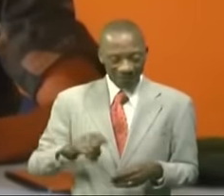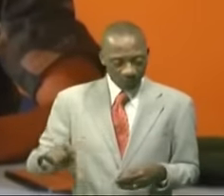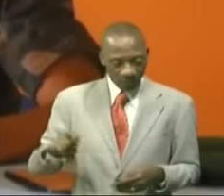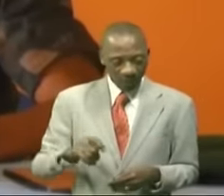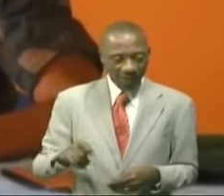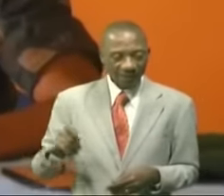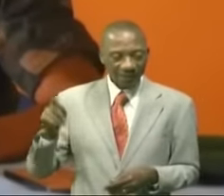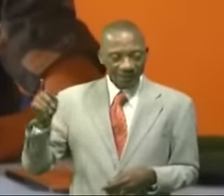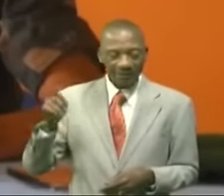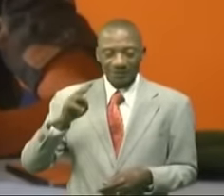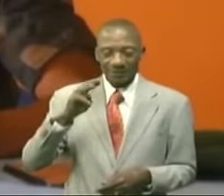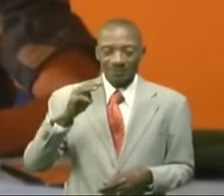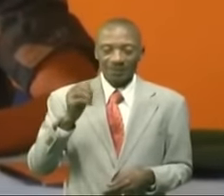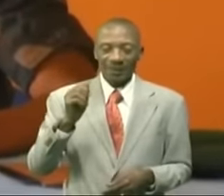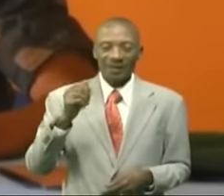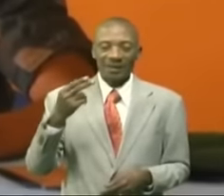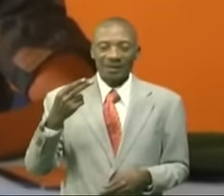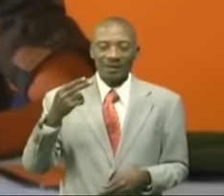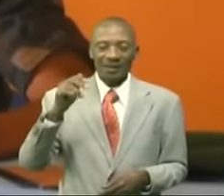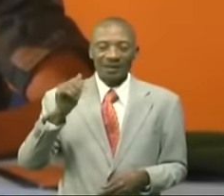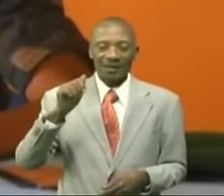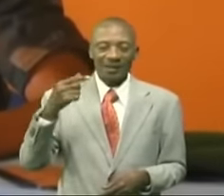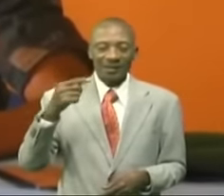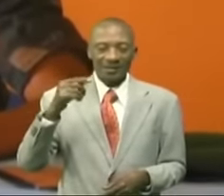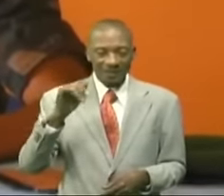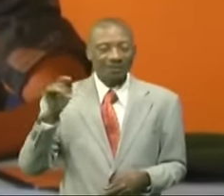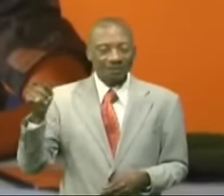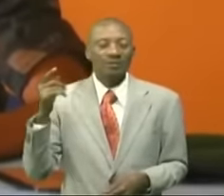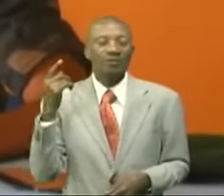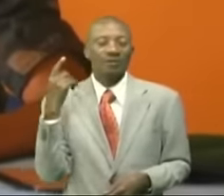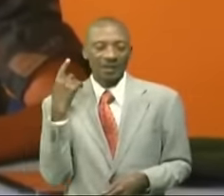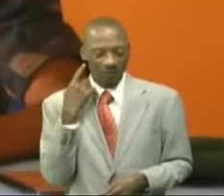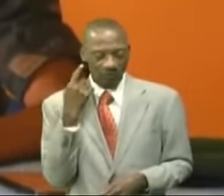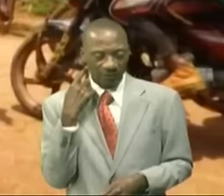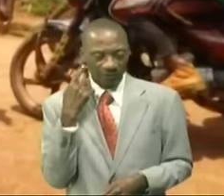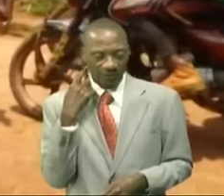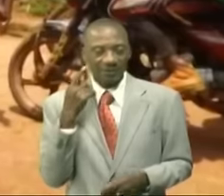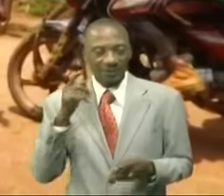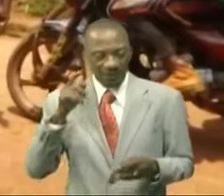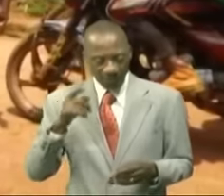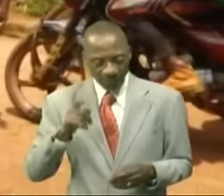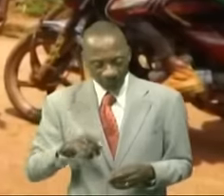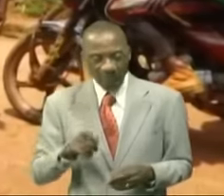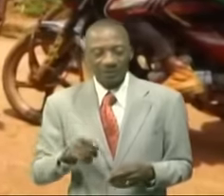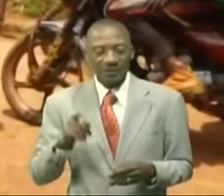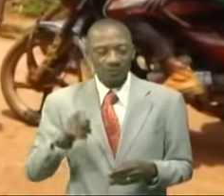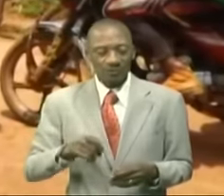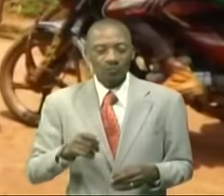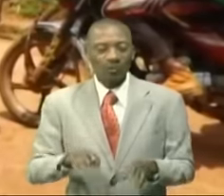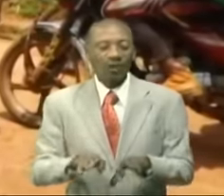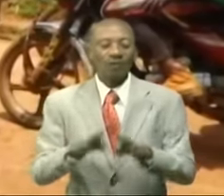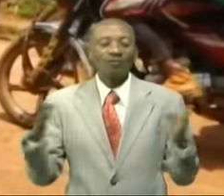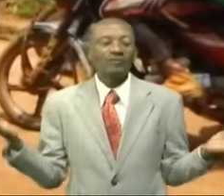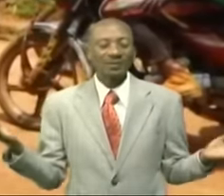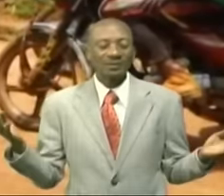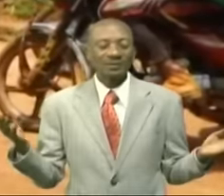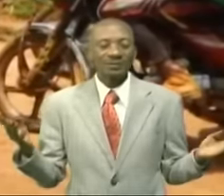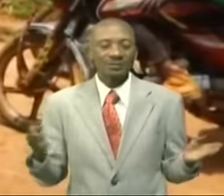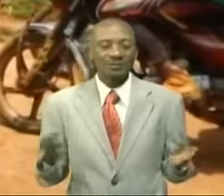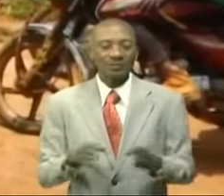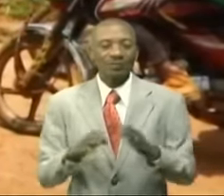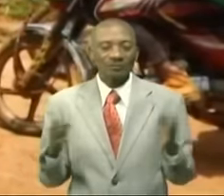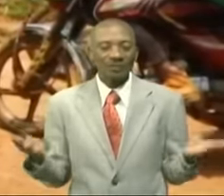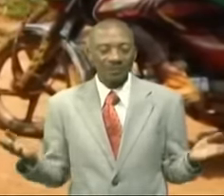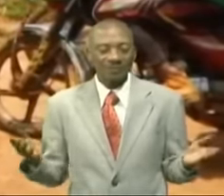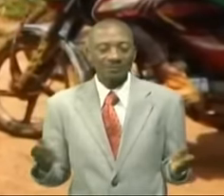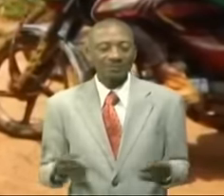le suivi pour que cette mesure soit scrupuleusement appliquée. Rappelons que ces barrières étaient source de plusieurs cas